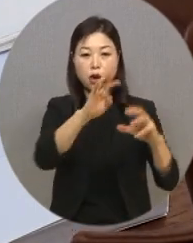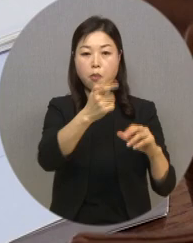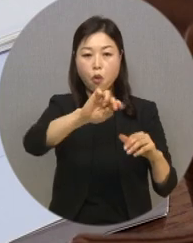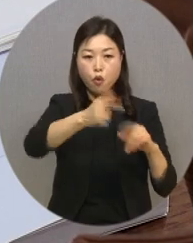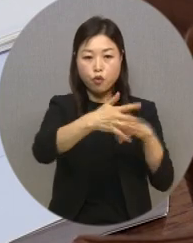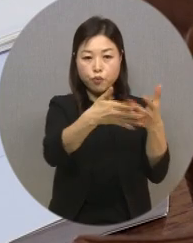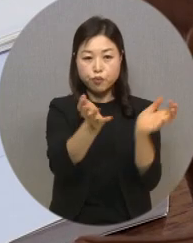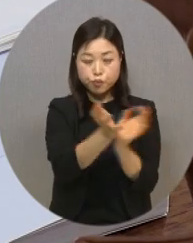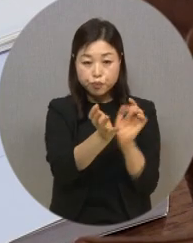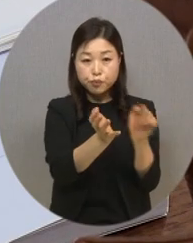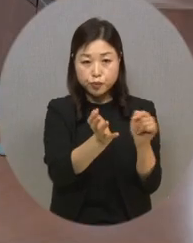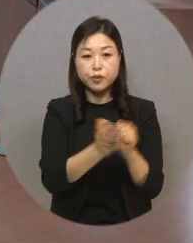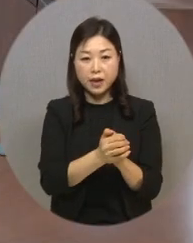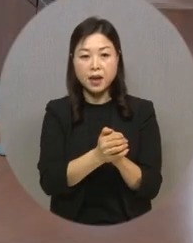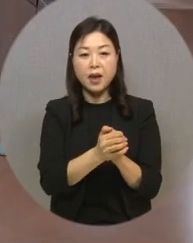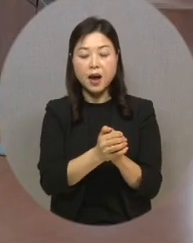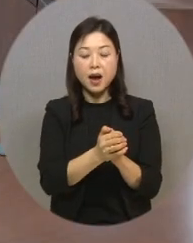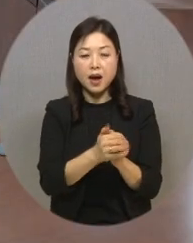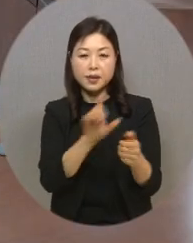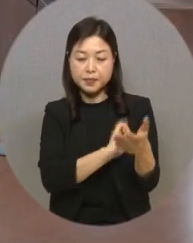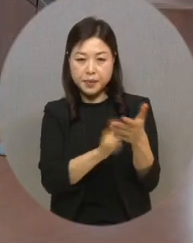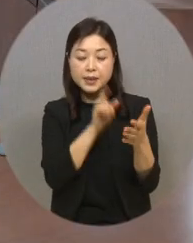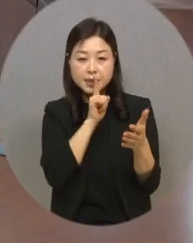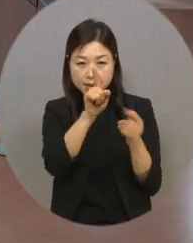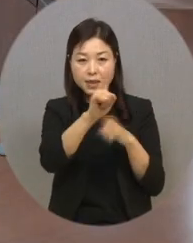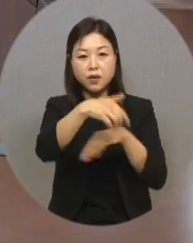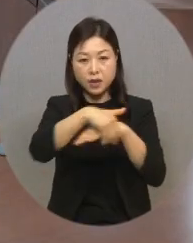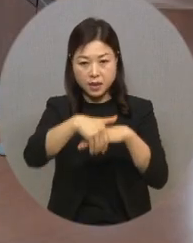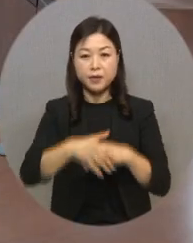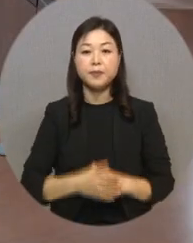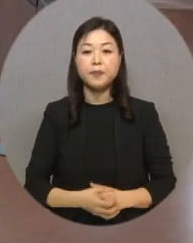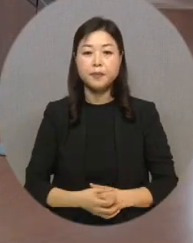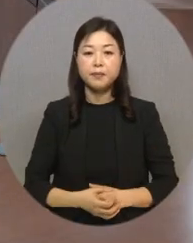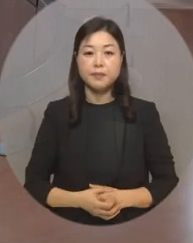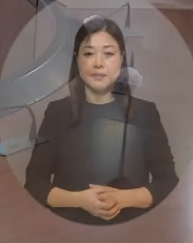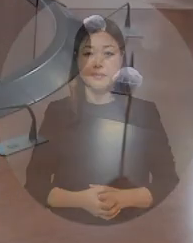신청을 할 계획입니다 복지뉴스 이입니다 l